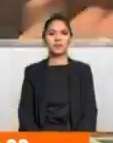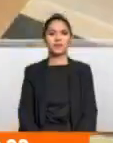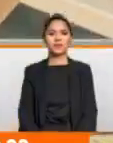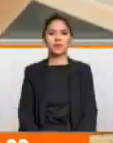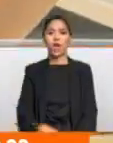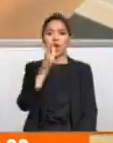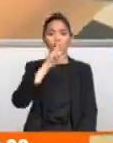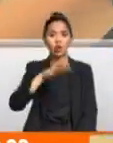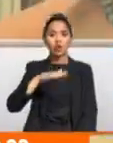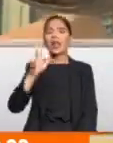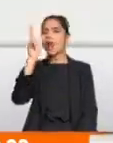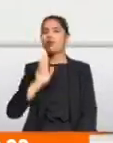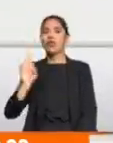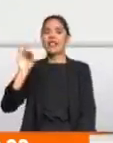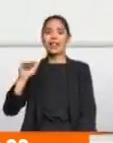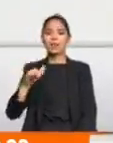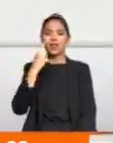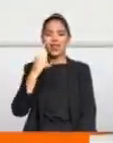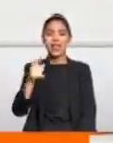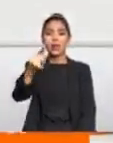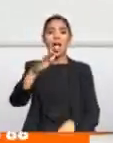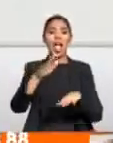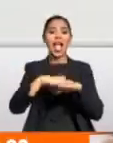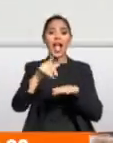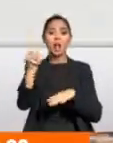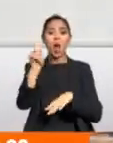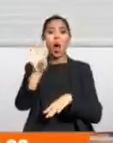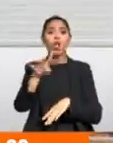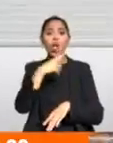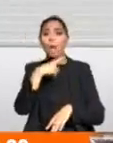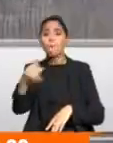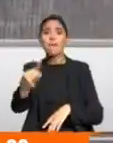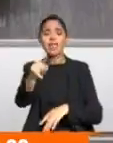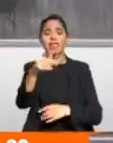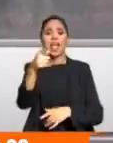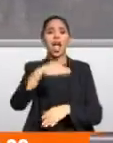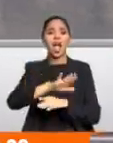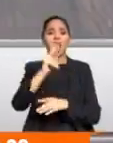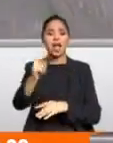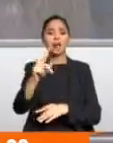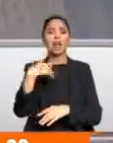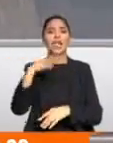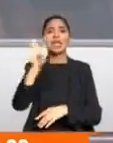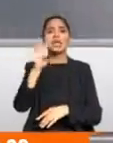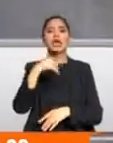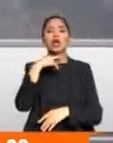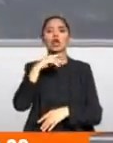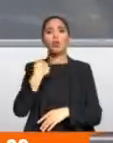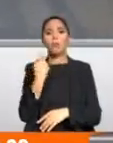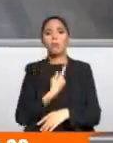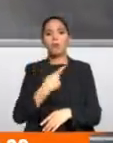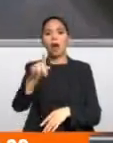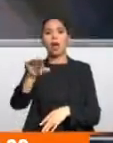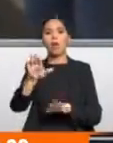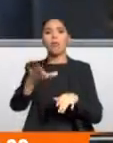300 lira ve 370 lira. Şu an elimde tam 14 bin lira tutuyorum. Ben de 40 numara giyiyorum ama biraz